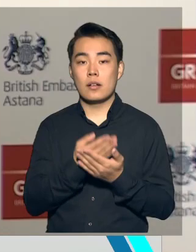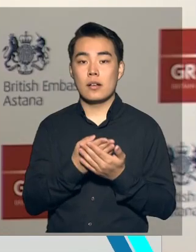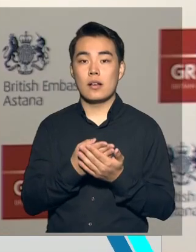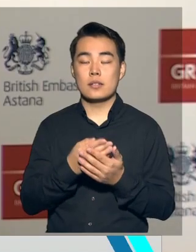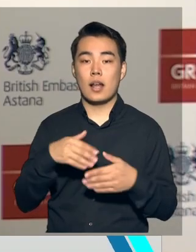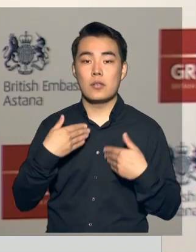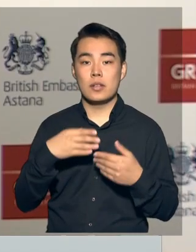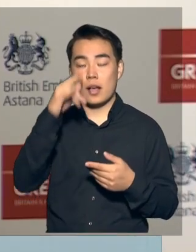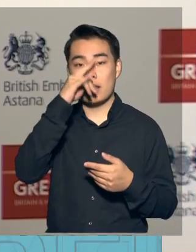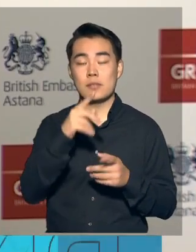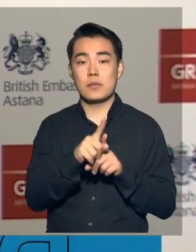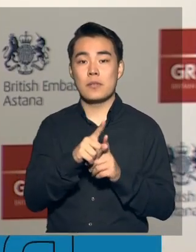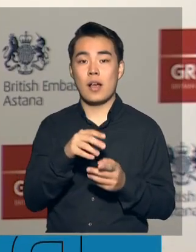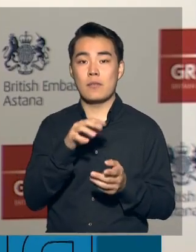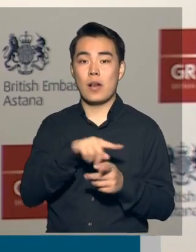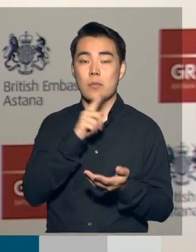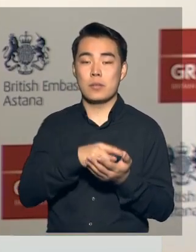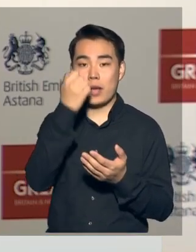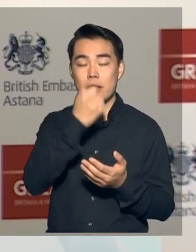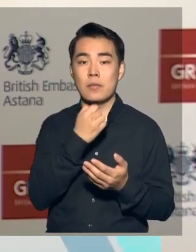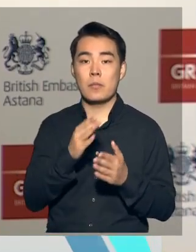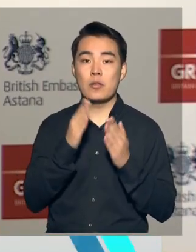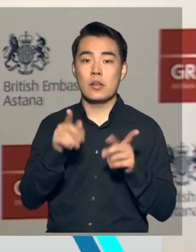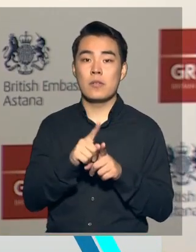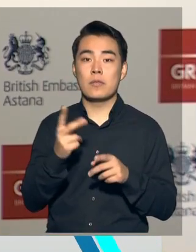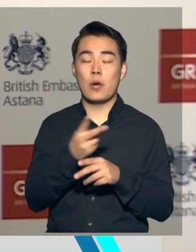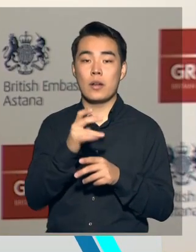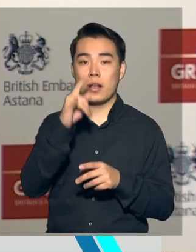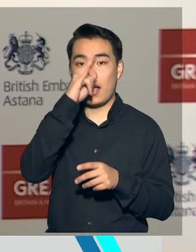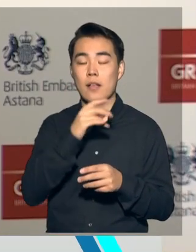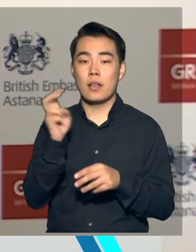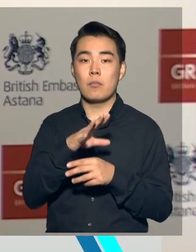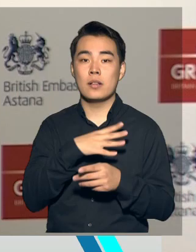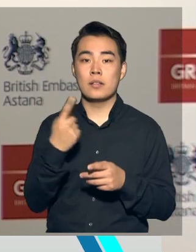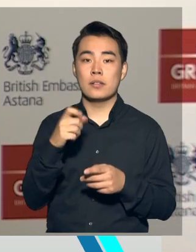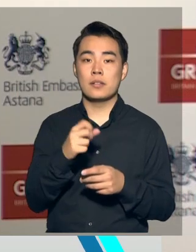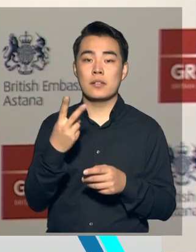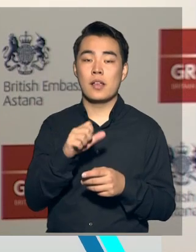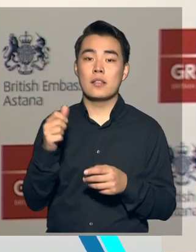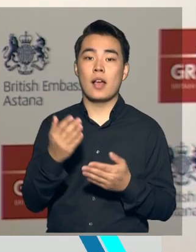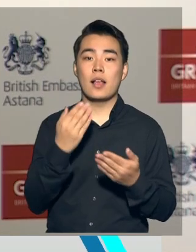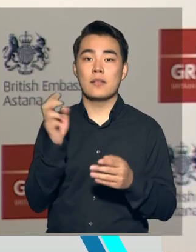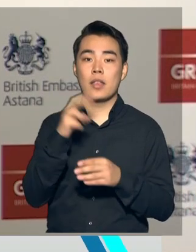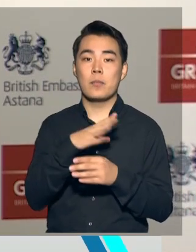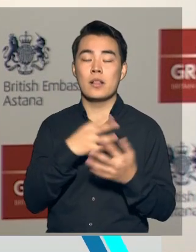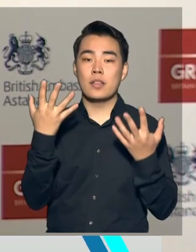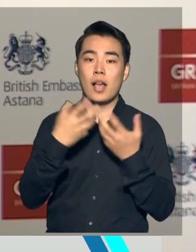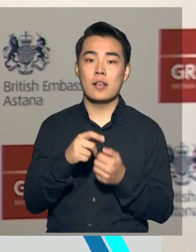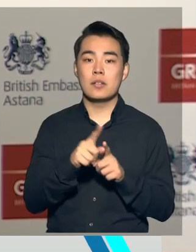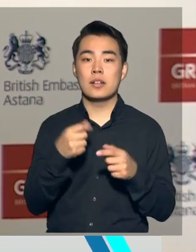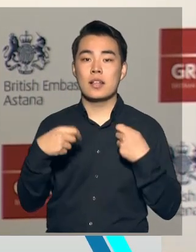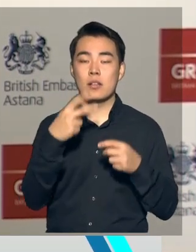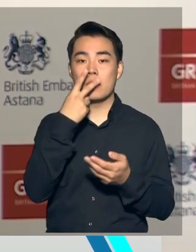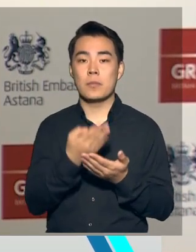Здравствуйте спасибо за вопрос я в Казахстане второй раз впервые приехал сюда несколько недель назад тогда Мы собирали данные проводили начальный обзор